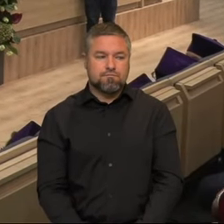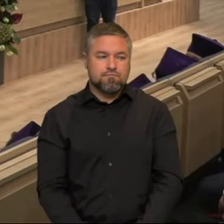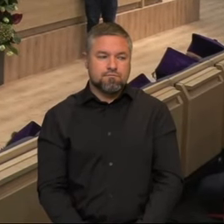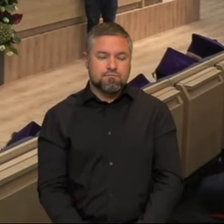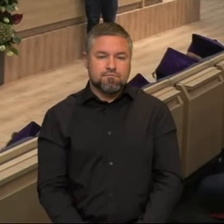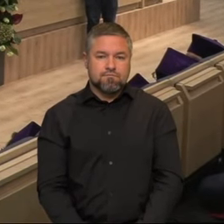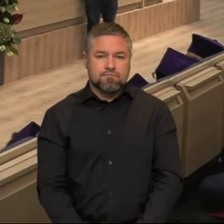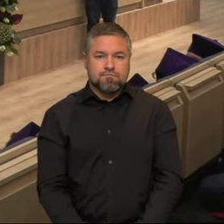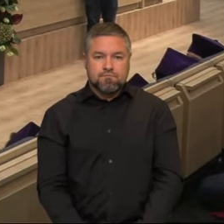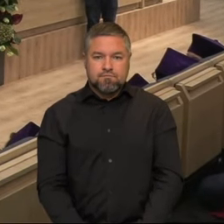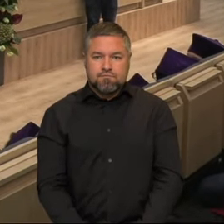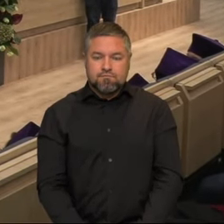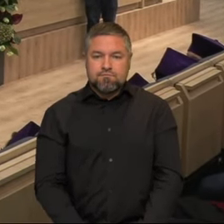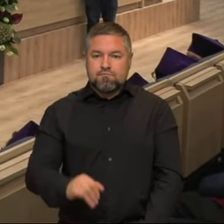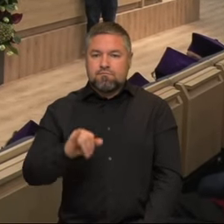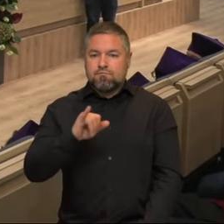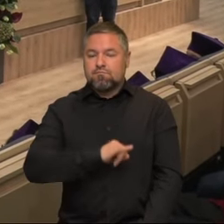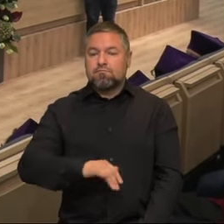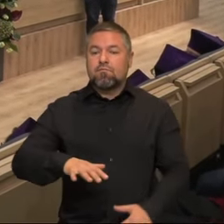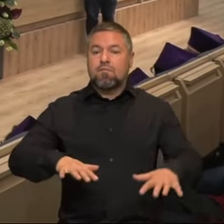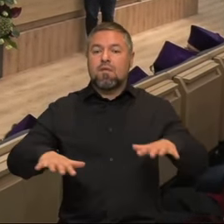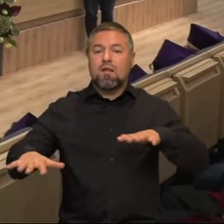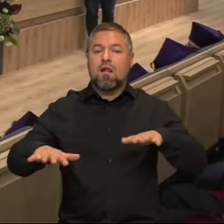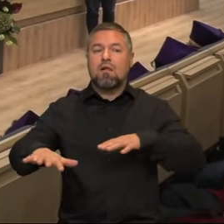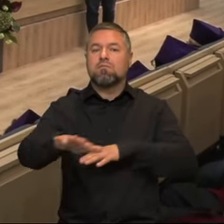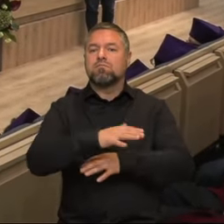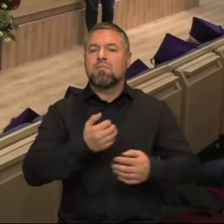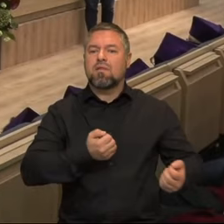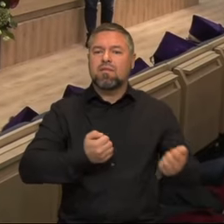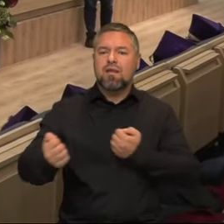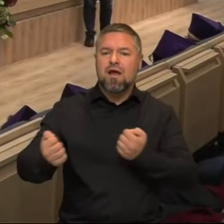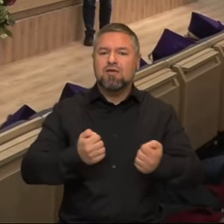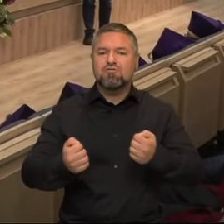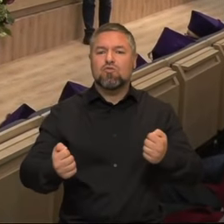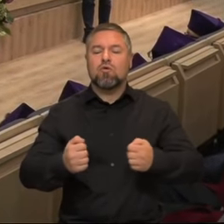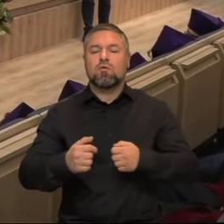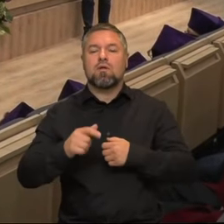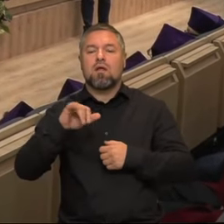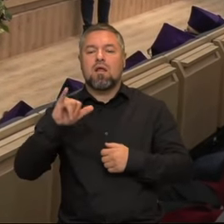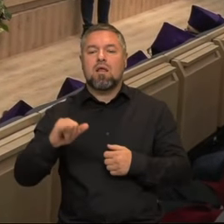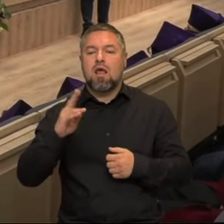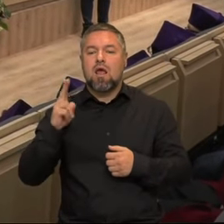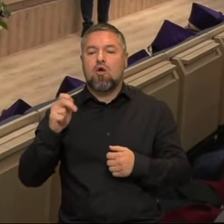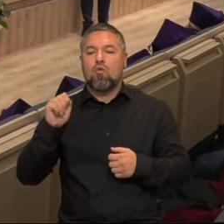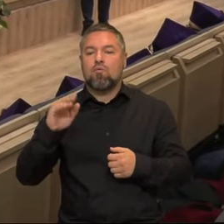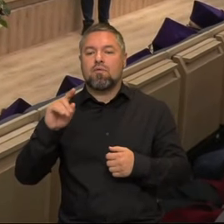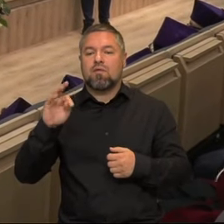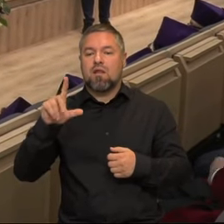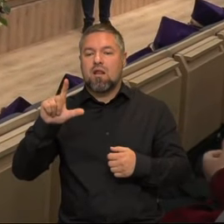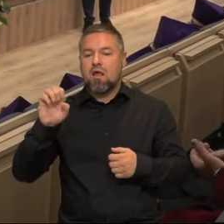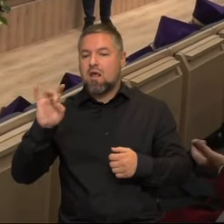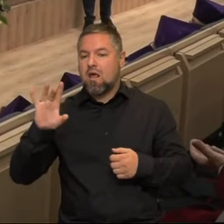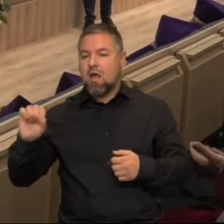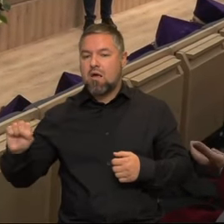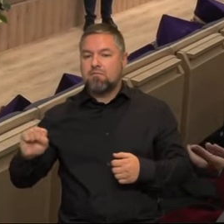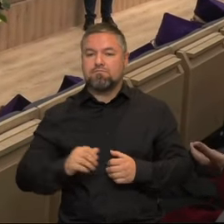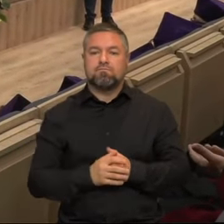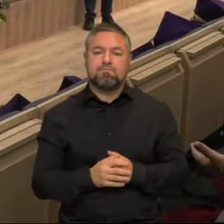Z dyscypliny inżynieria lądowa i transport pan Jakub Telega.